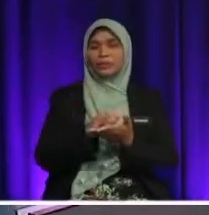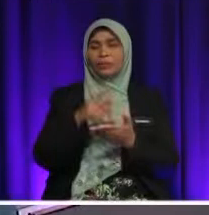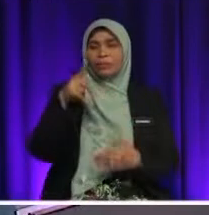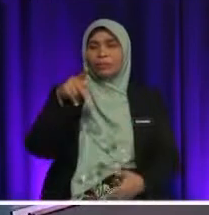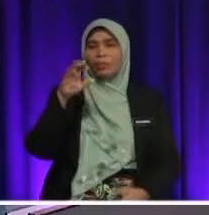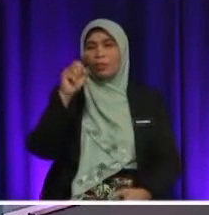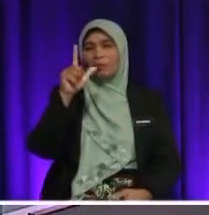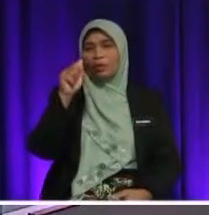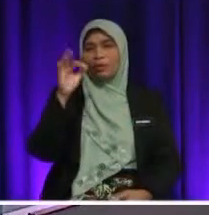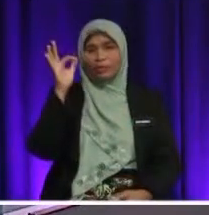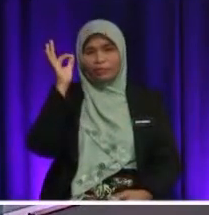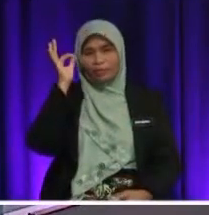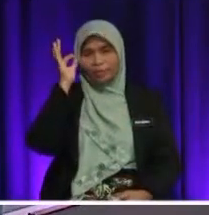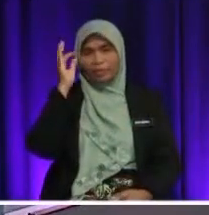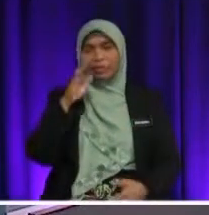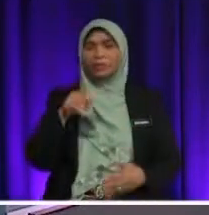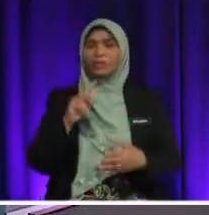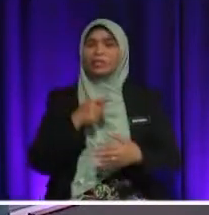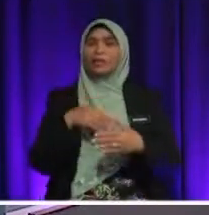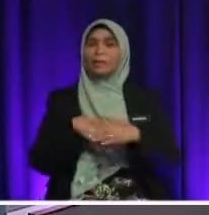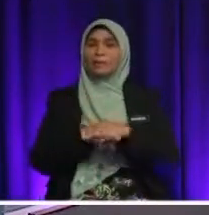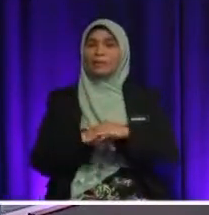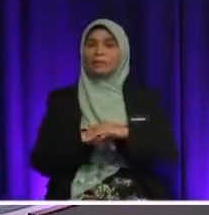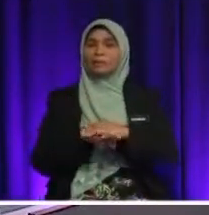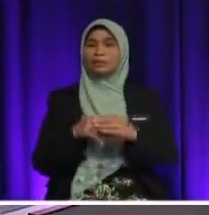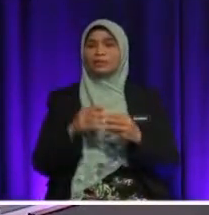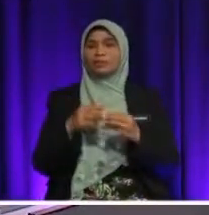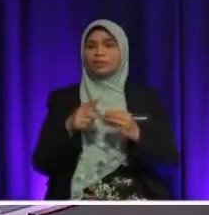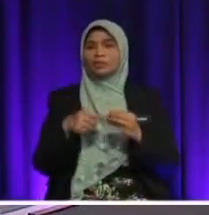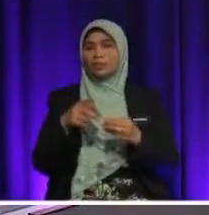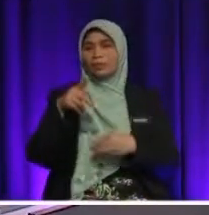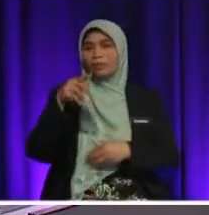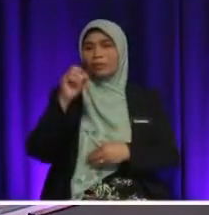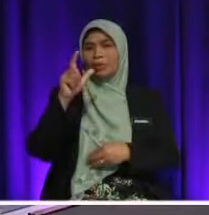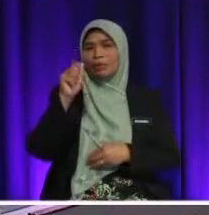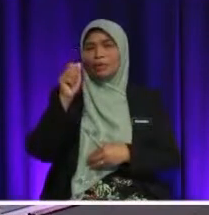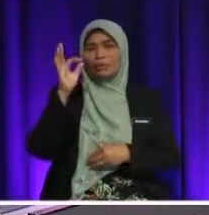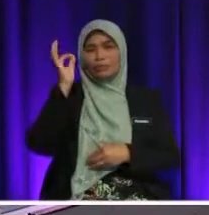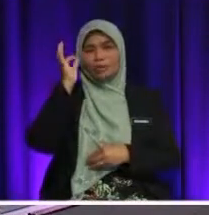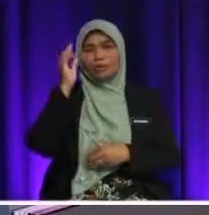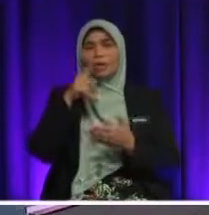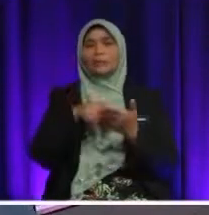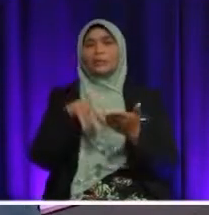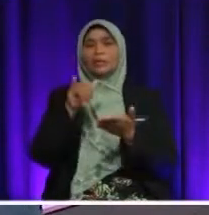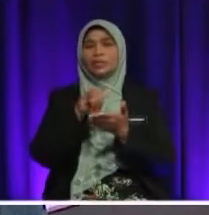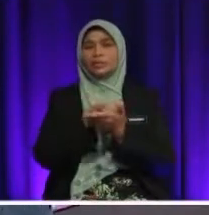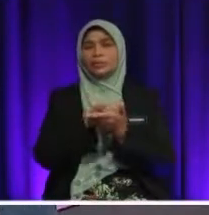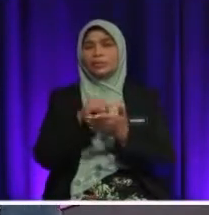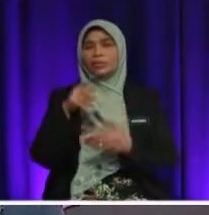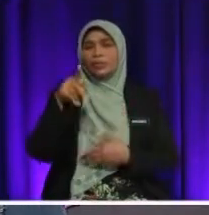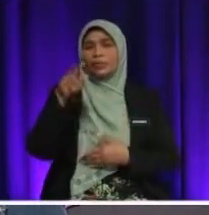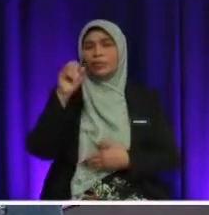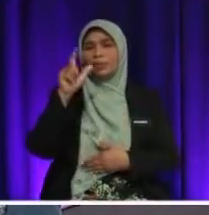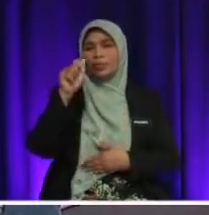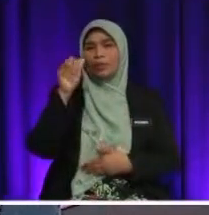sebelum kita masuk kepada kita manis lebih lanjut mengenai pola fikir Jateng kedua apa yang dimasukkan dengan pola